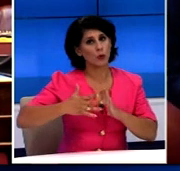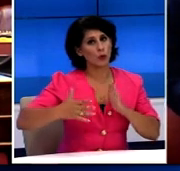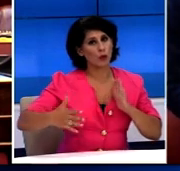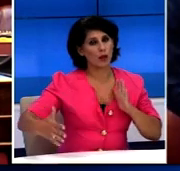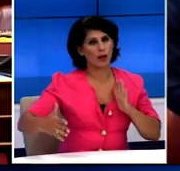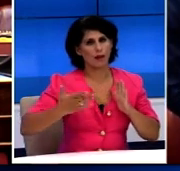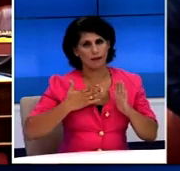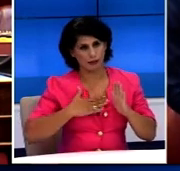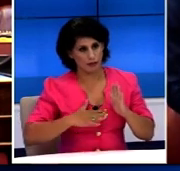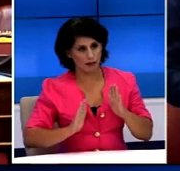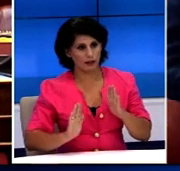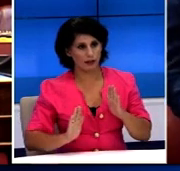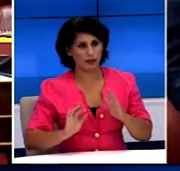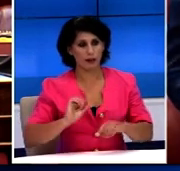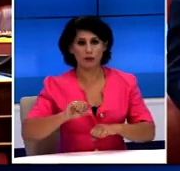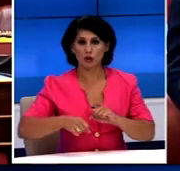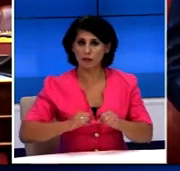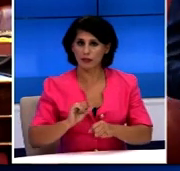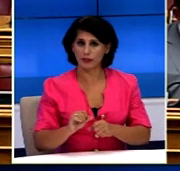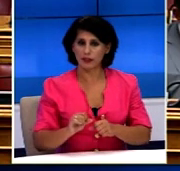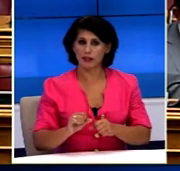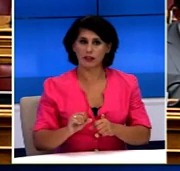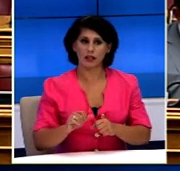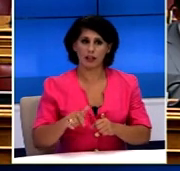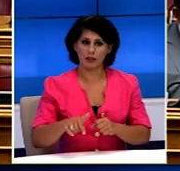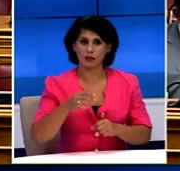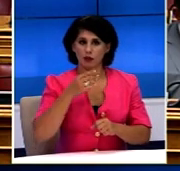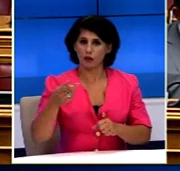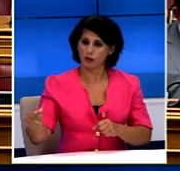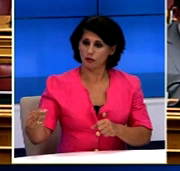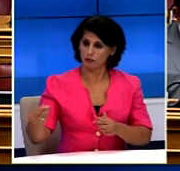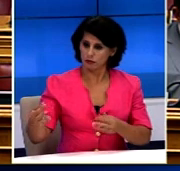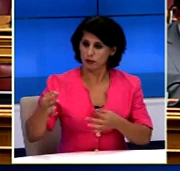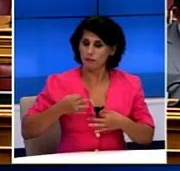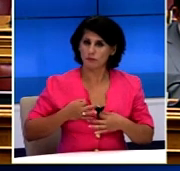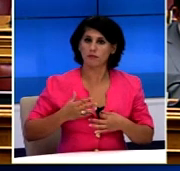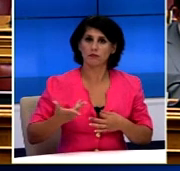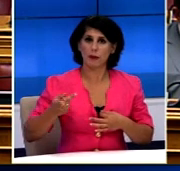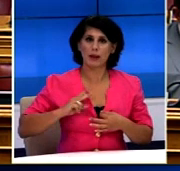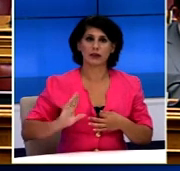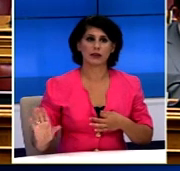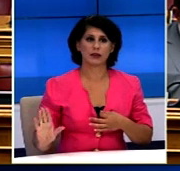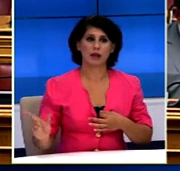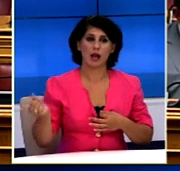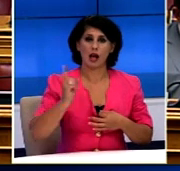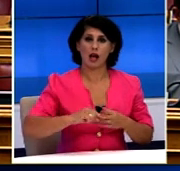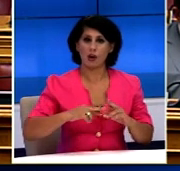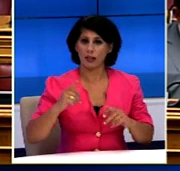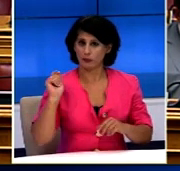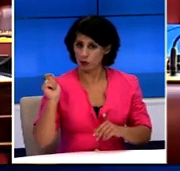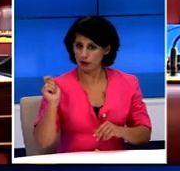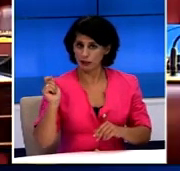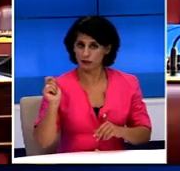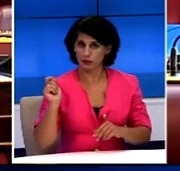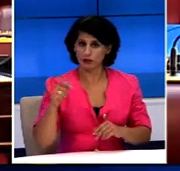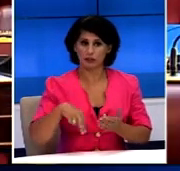ήθελα να προσπαθήσετε στο σημείο αυτό να δώσετε μια απάντηση. Είναι άλλο η αντιπολίτευση